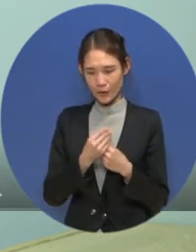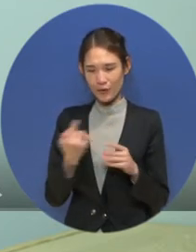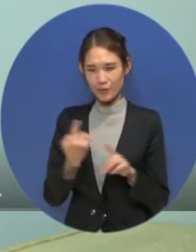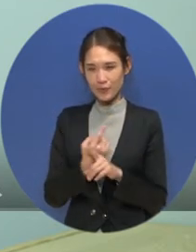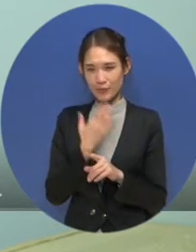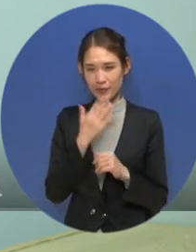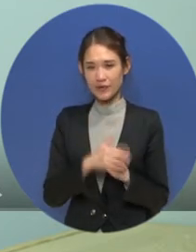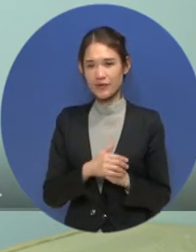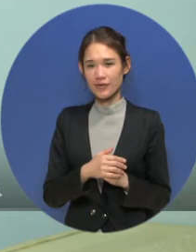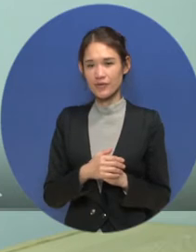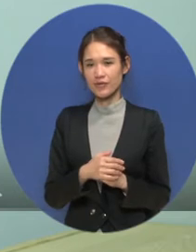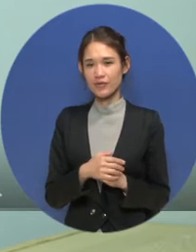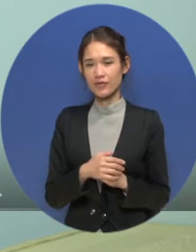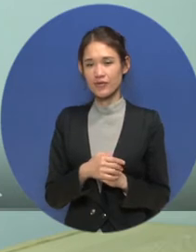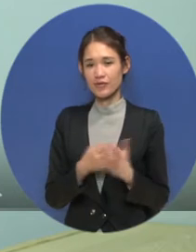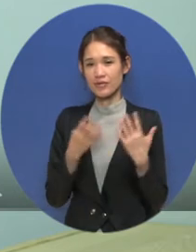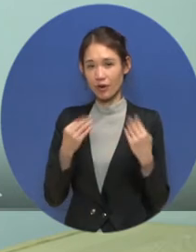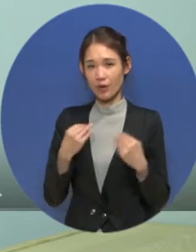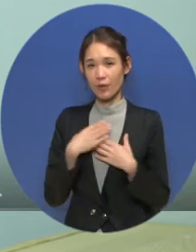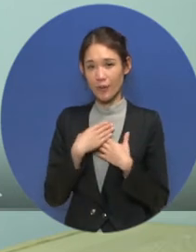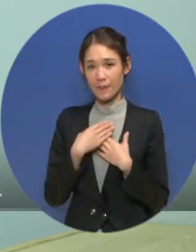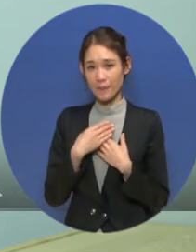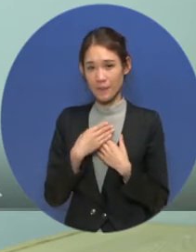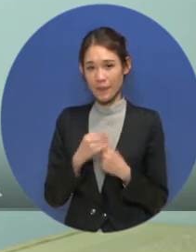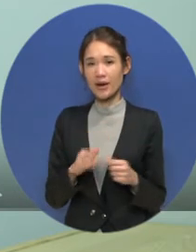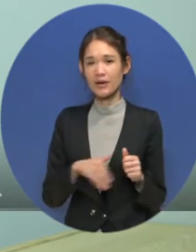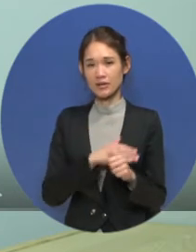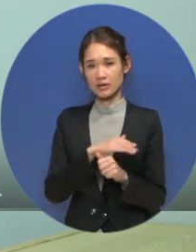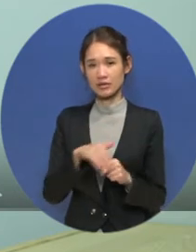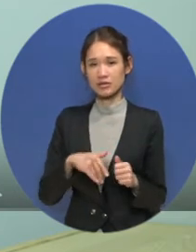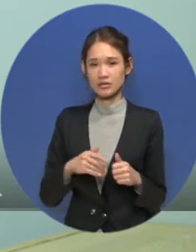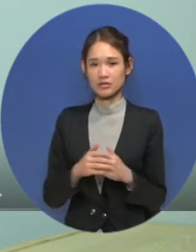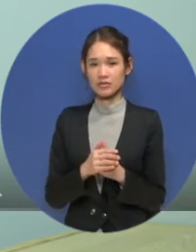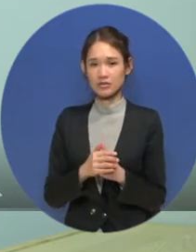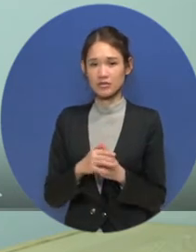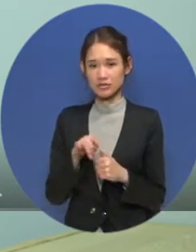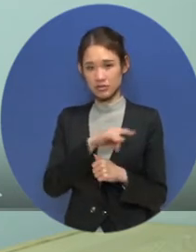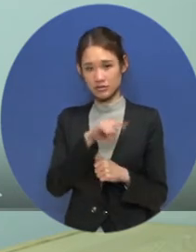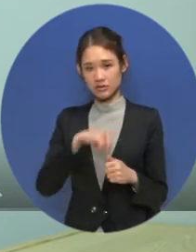편해졌겠죠. 그래서 많이 안정을 찾은 것 같고요. 우리 친구들도